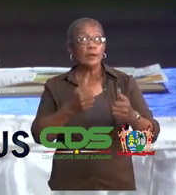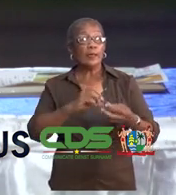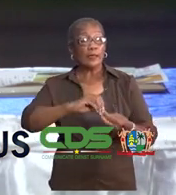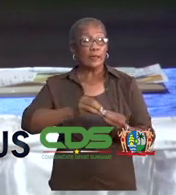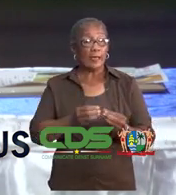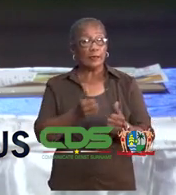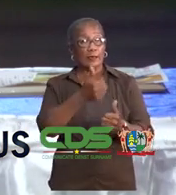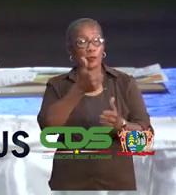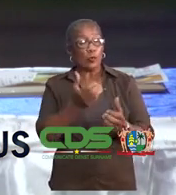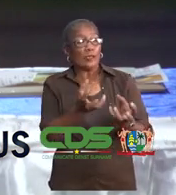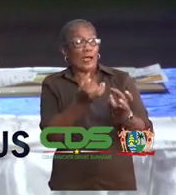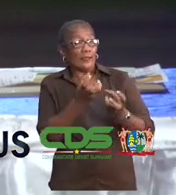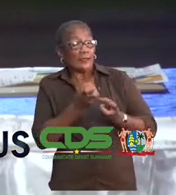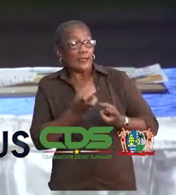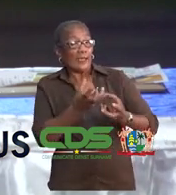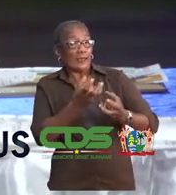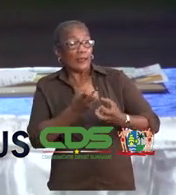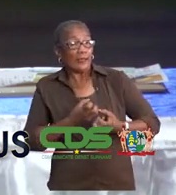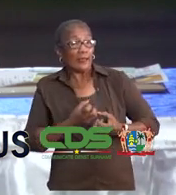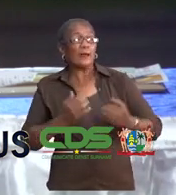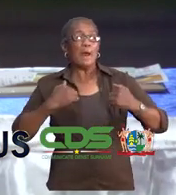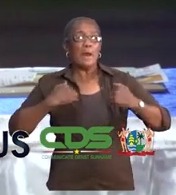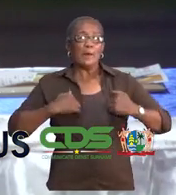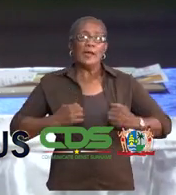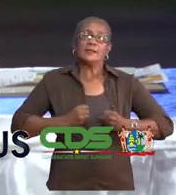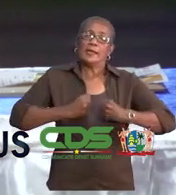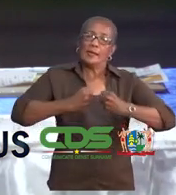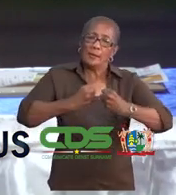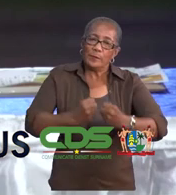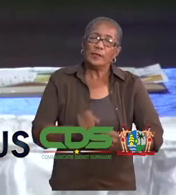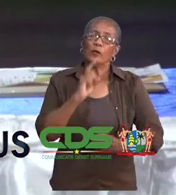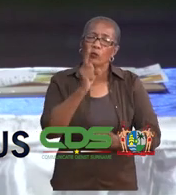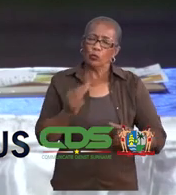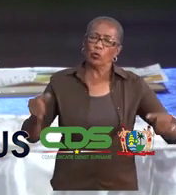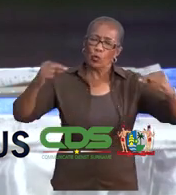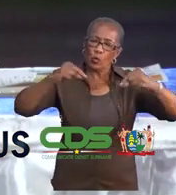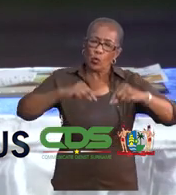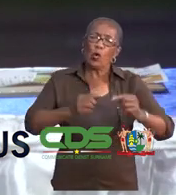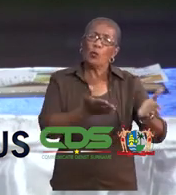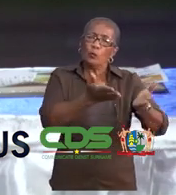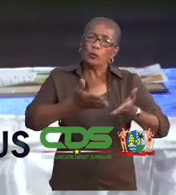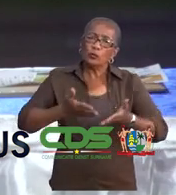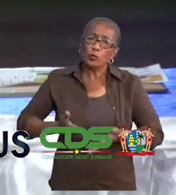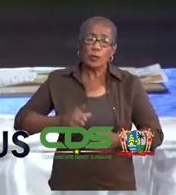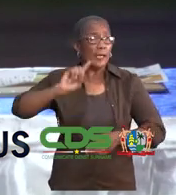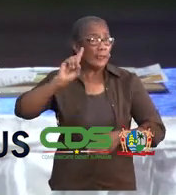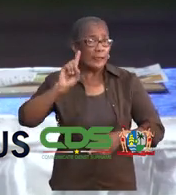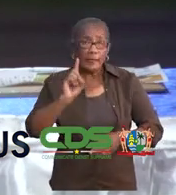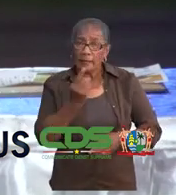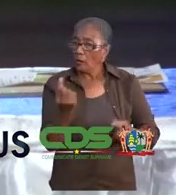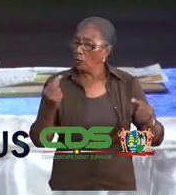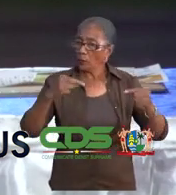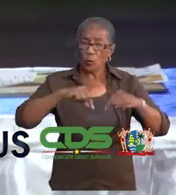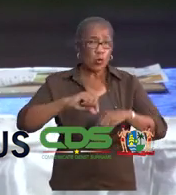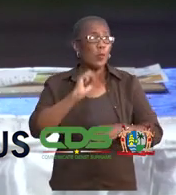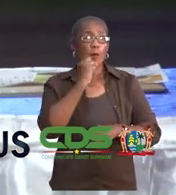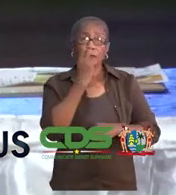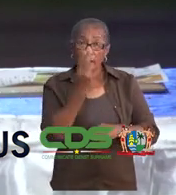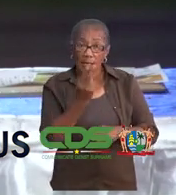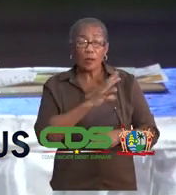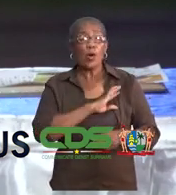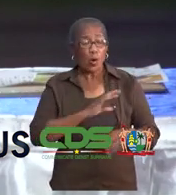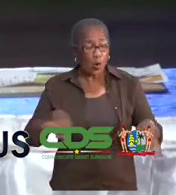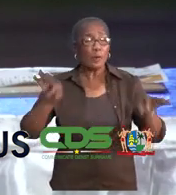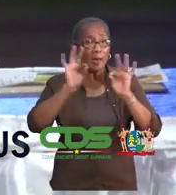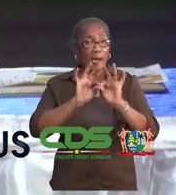is, dat de mensen inspireert om hier naartoe te komen. Niet alleen om te komen om te kijken, dat is ook belangrijk, want